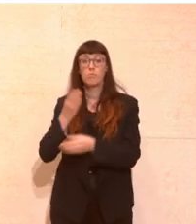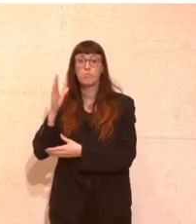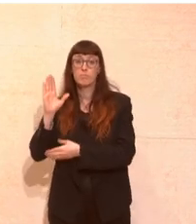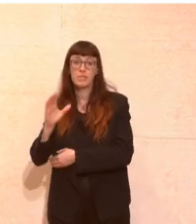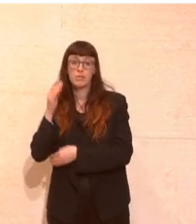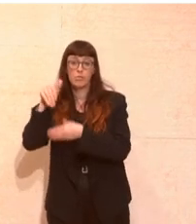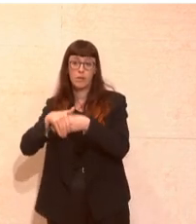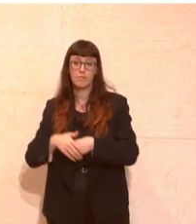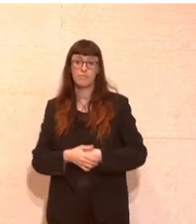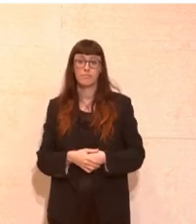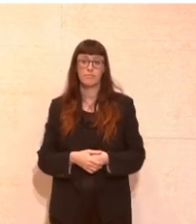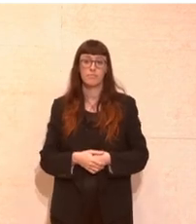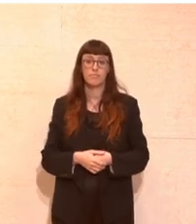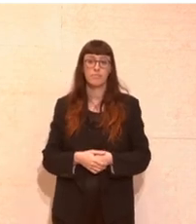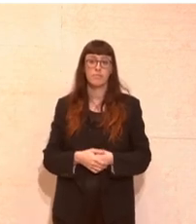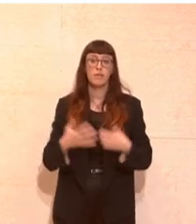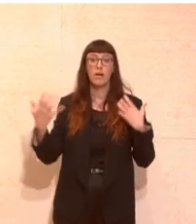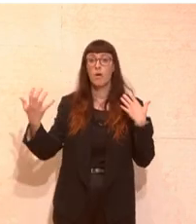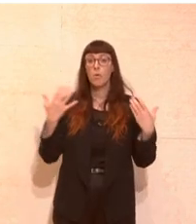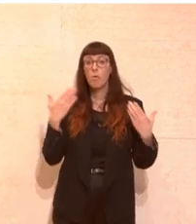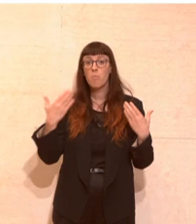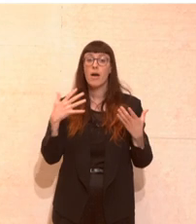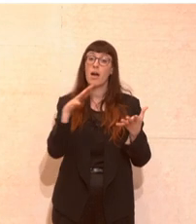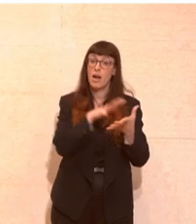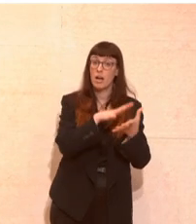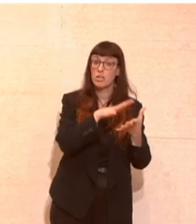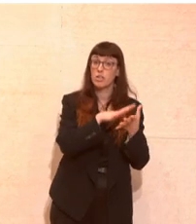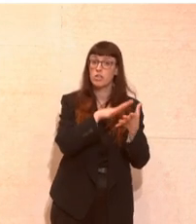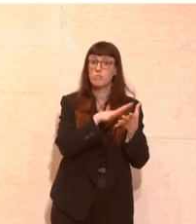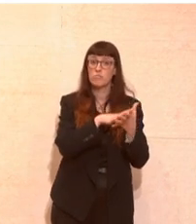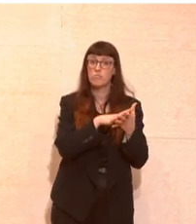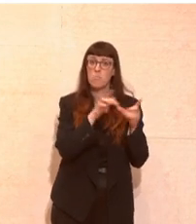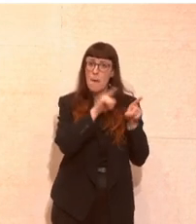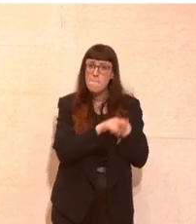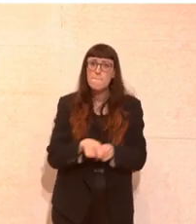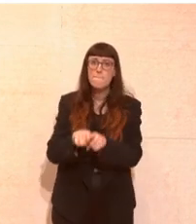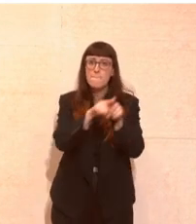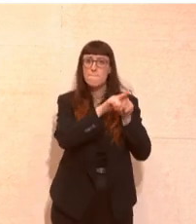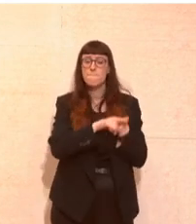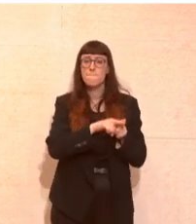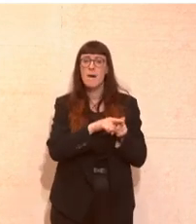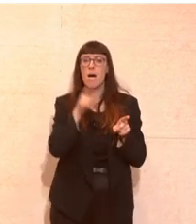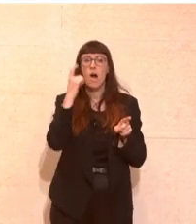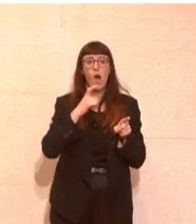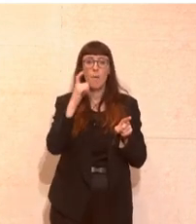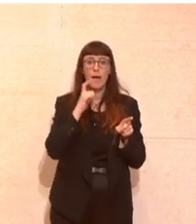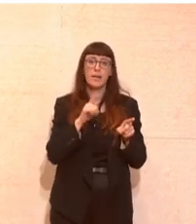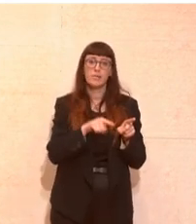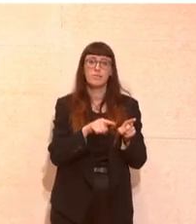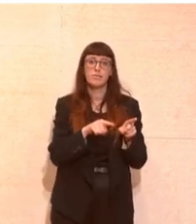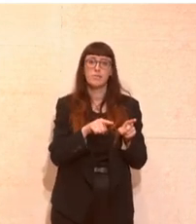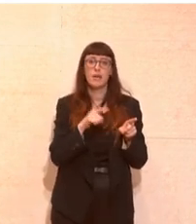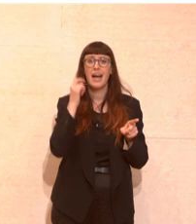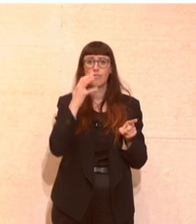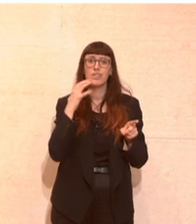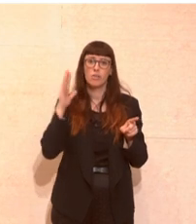on se compare aux personnes du même âge. Et ce qui se passe, c'est qu'à l'adolescent, on trouve beaucoup de sujets du soir. Alors ça paraît souvent